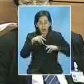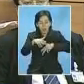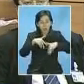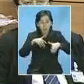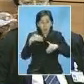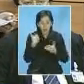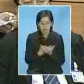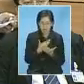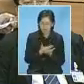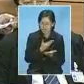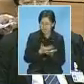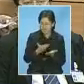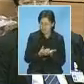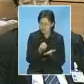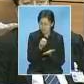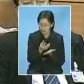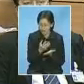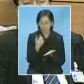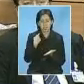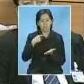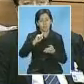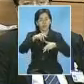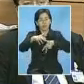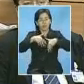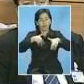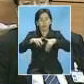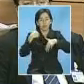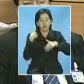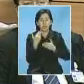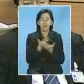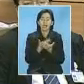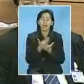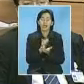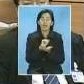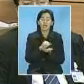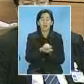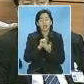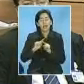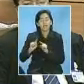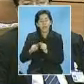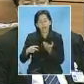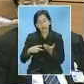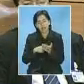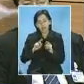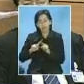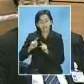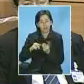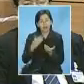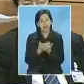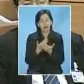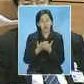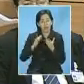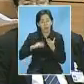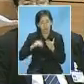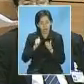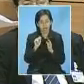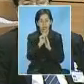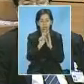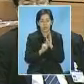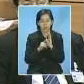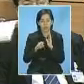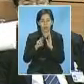ชนในการที่จะเรียกเก็บนะครับค่าโดยสารเนี่ก็จะลดจำนวนลงครับผมเห็นด้วยกับร่างพพระ